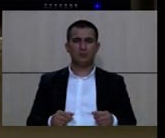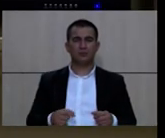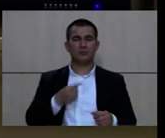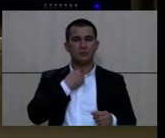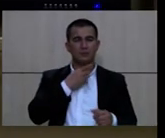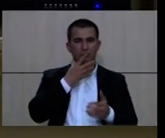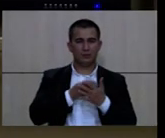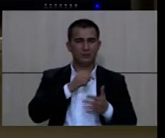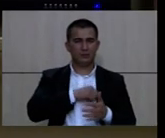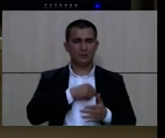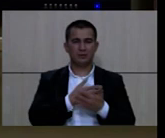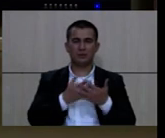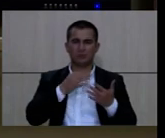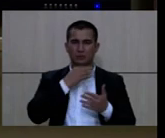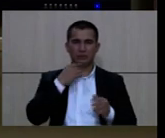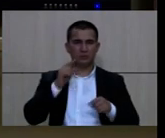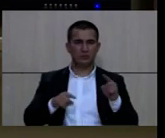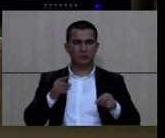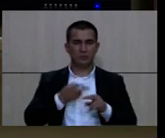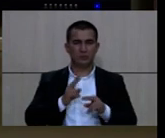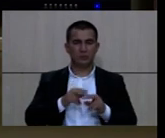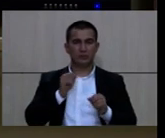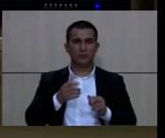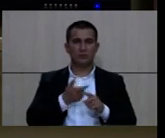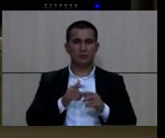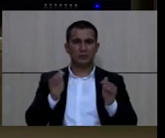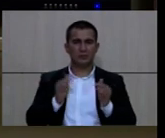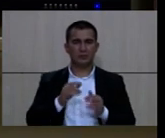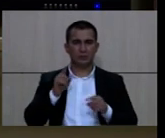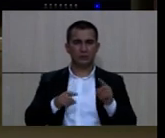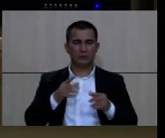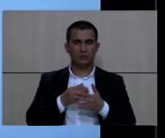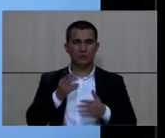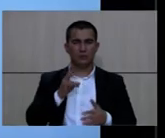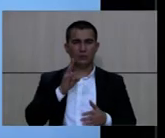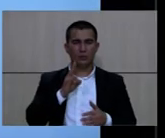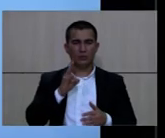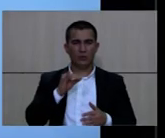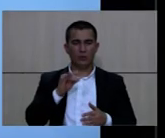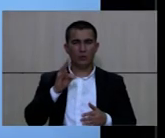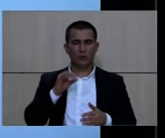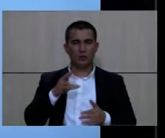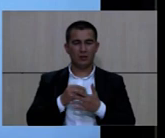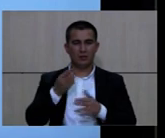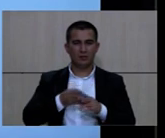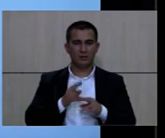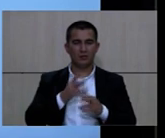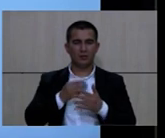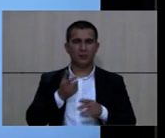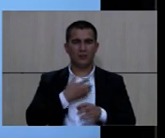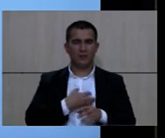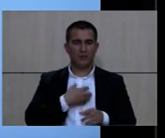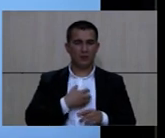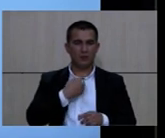Tovush ichidagi ko'p chastotali tebranishlardan eng kichik chastotasi bu nu 0. Buni asosiy ton